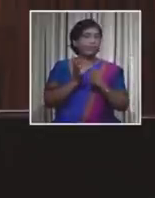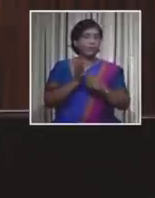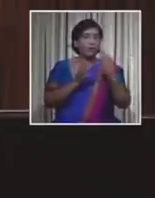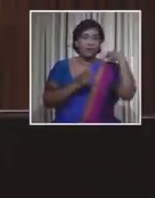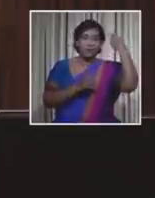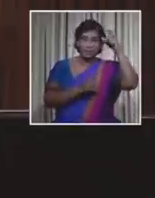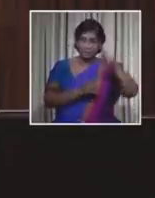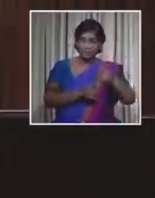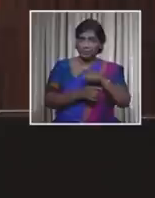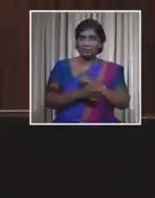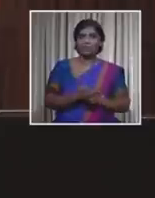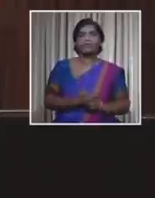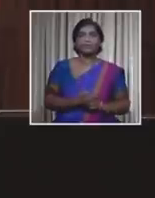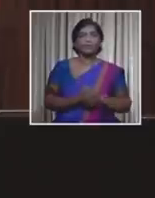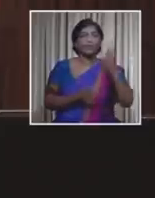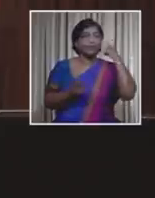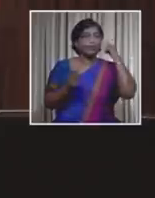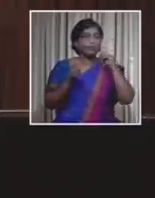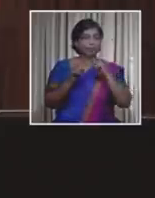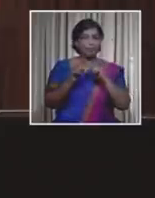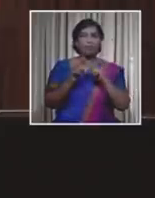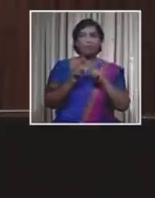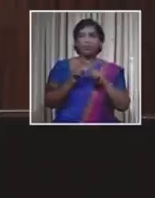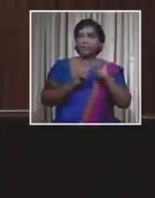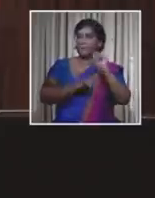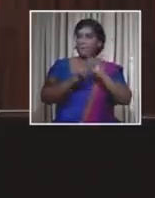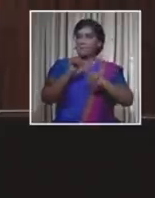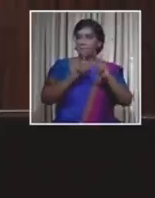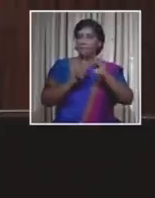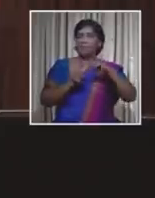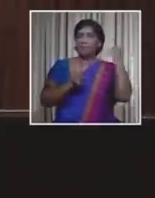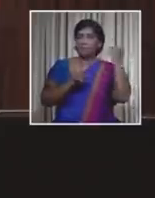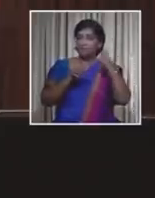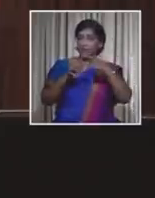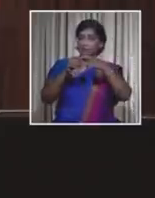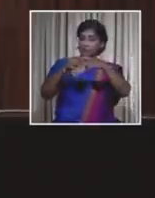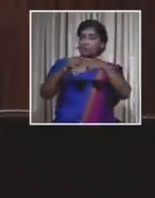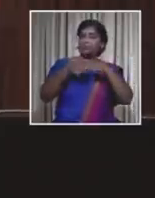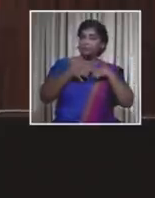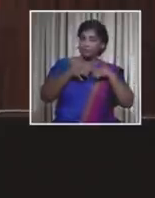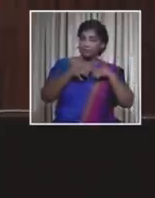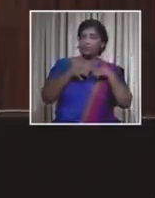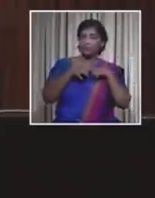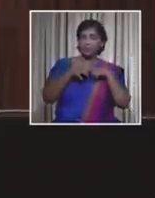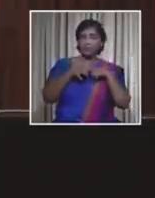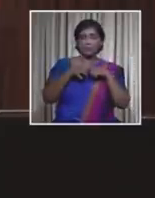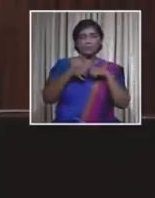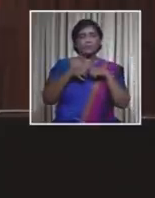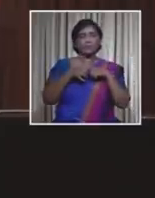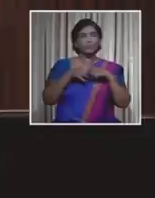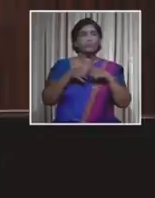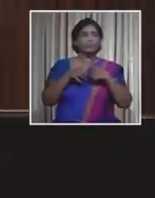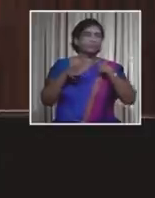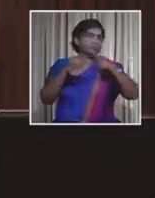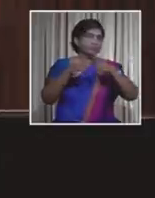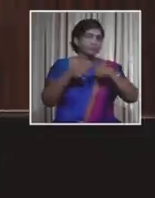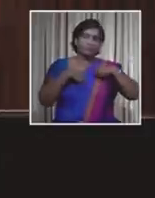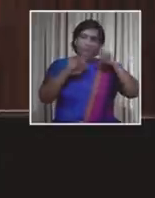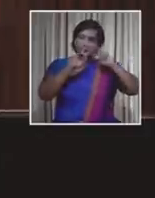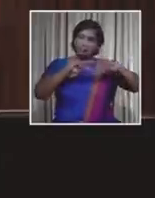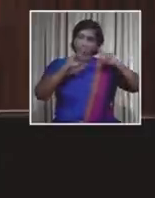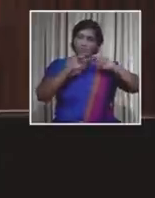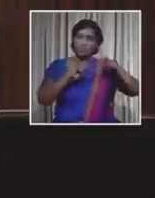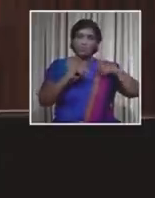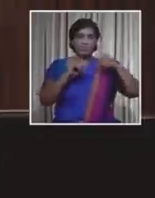මහත්මිය විසින් ඒ සිද්ධිය පිළිබඳව සභා ගර්භයේදී මතු කරන ලද වරප්‍රසාද ප්‍රශ්නයේ ගැඹුරින් අධ්‍යයනය කර